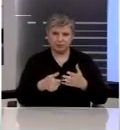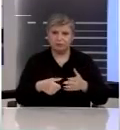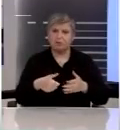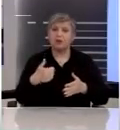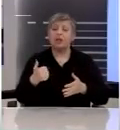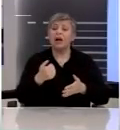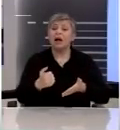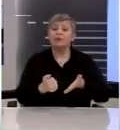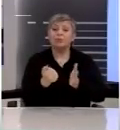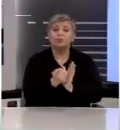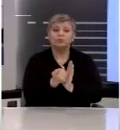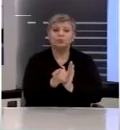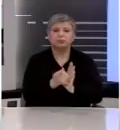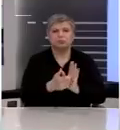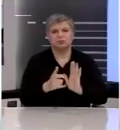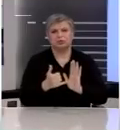προς χρήση